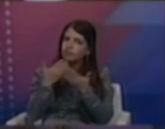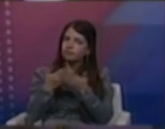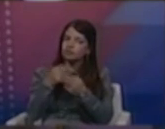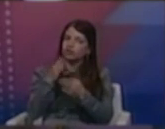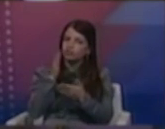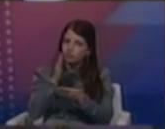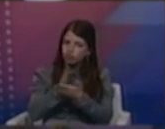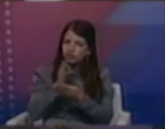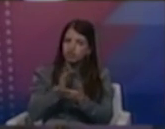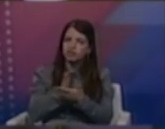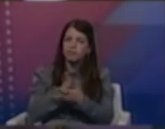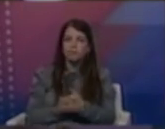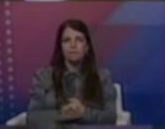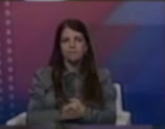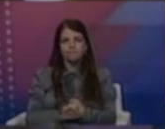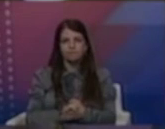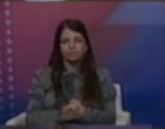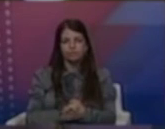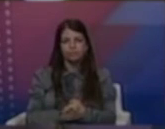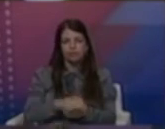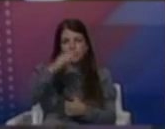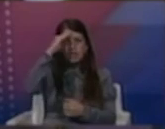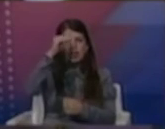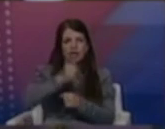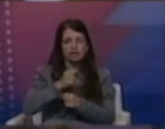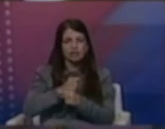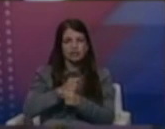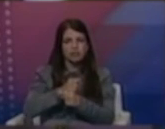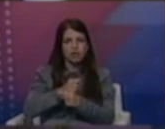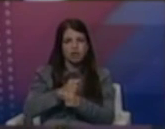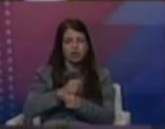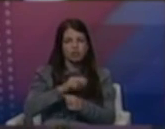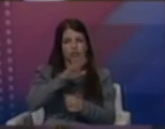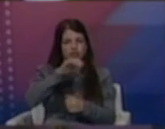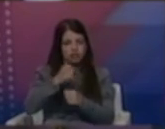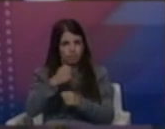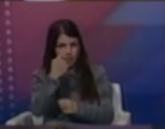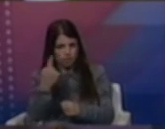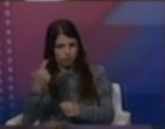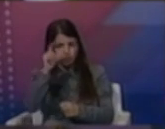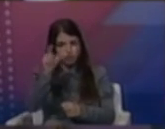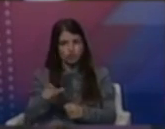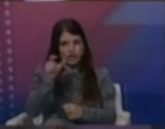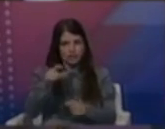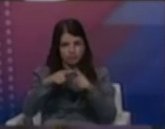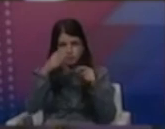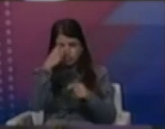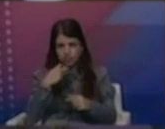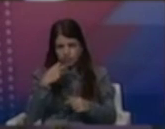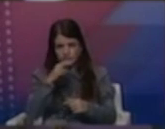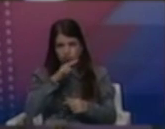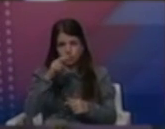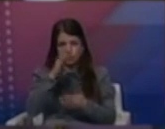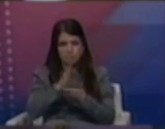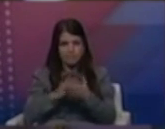iġġib iċ-ċertezza u l-istabilità. Il-ħaddiema, is-self-employed, l-istudenti, il-pensjonanti, il-middle